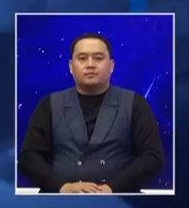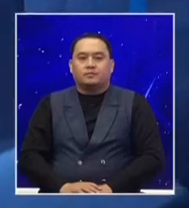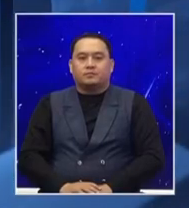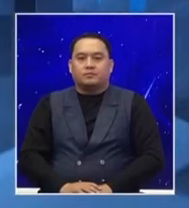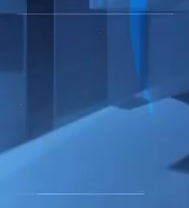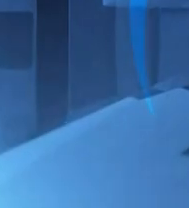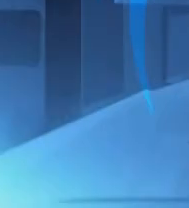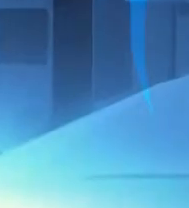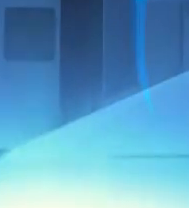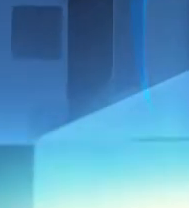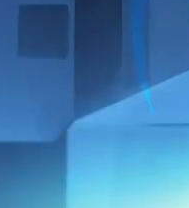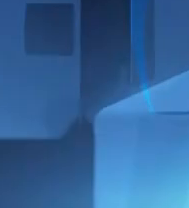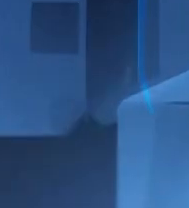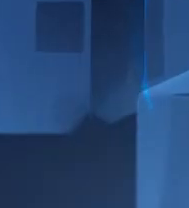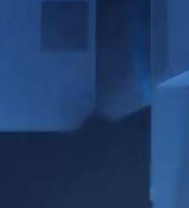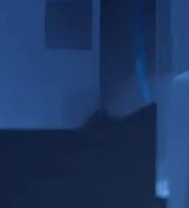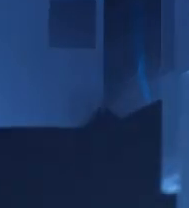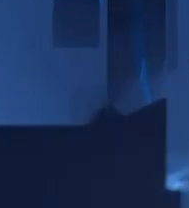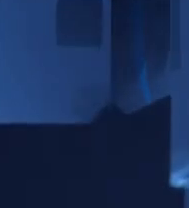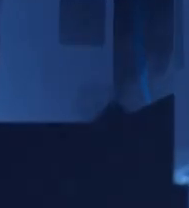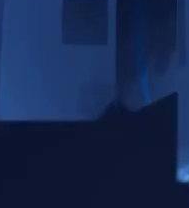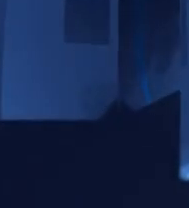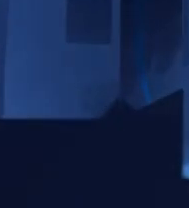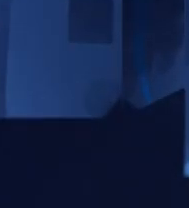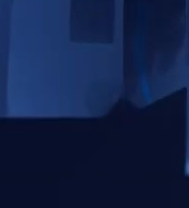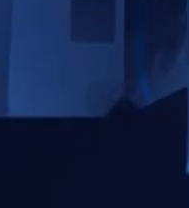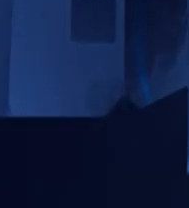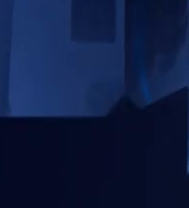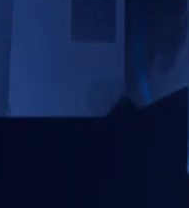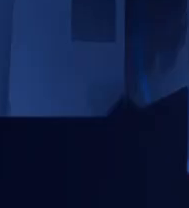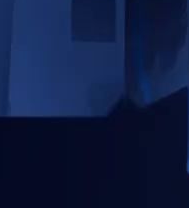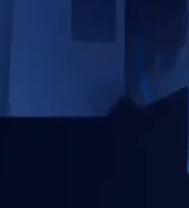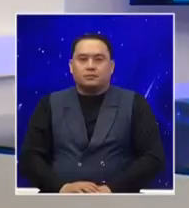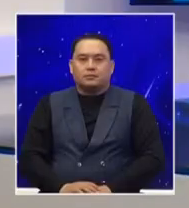при содействии пресс-службы Капчагайского гарнизона Министерства обороны РК.